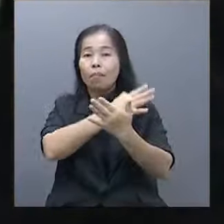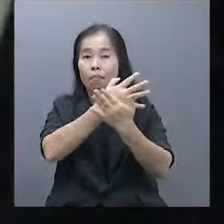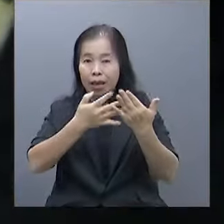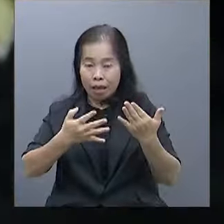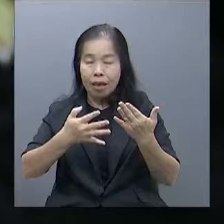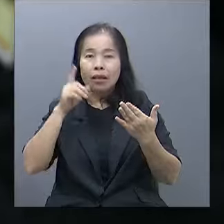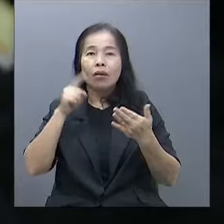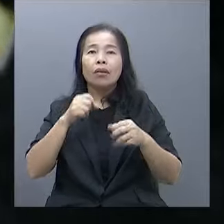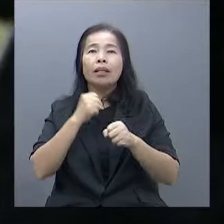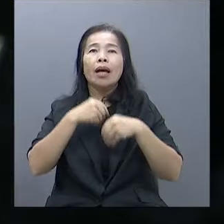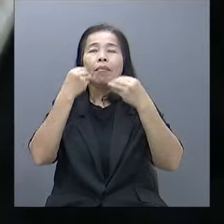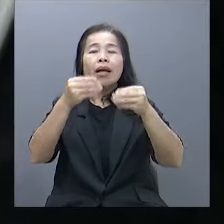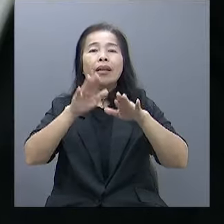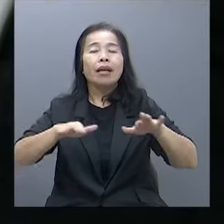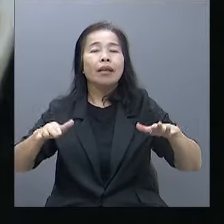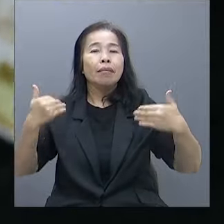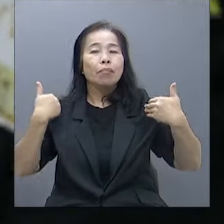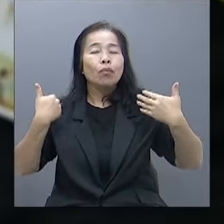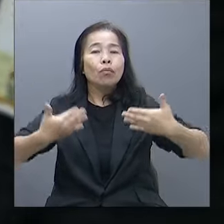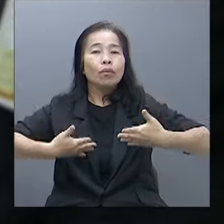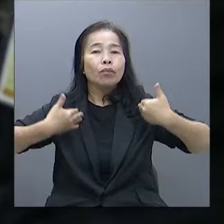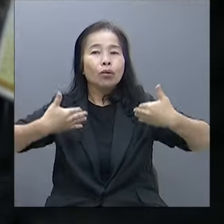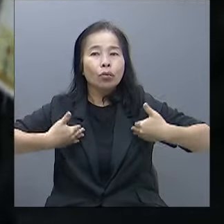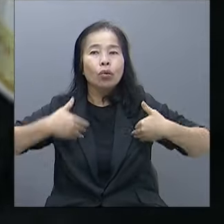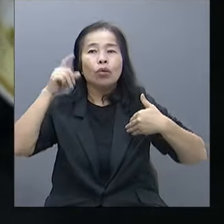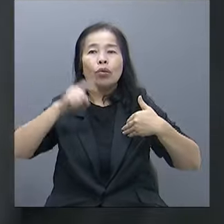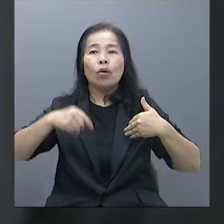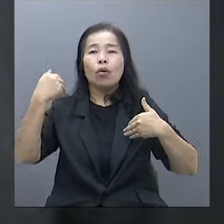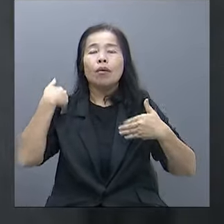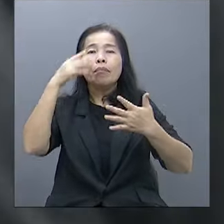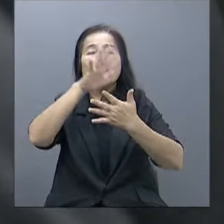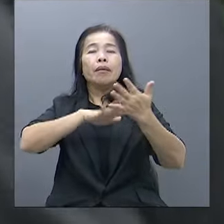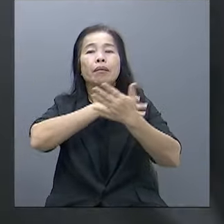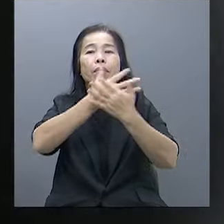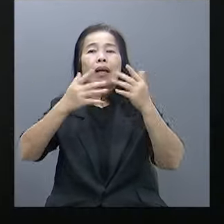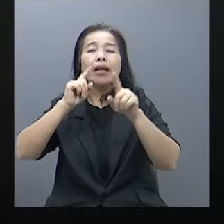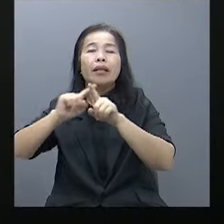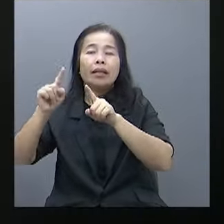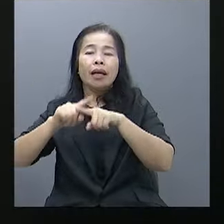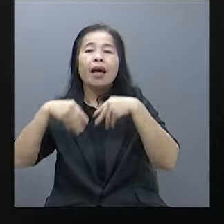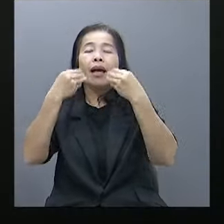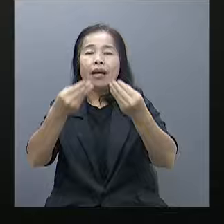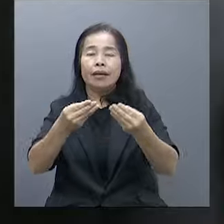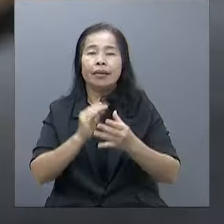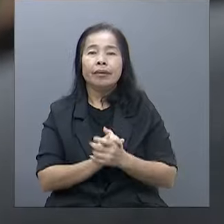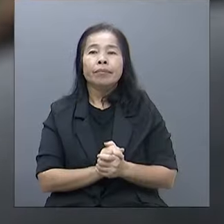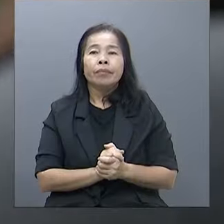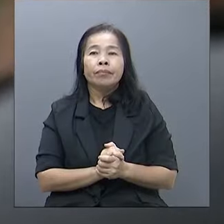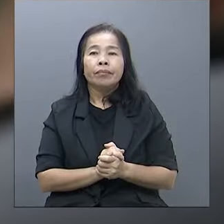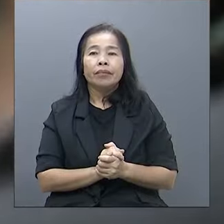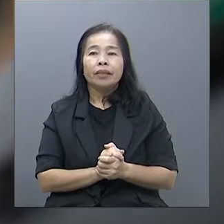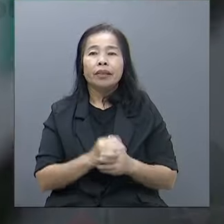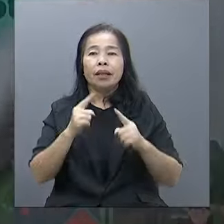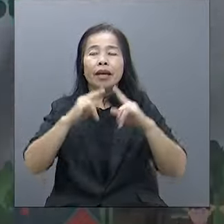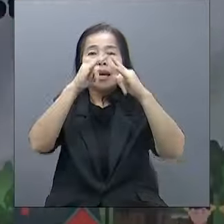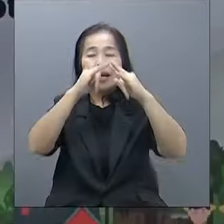ความสนุกที่เด็กๆจะได้ไปเล่นอย่างสุขสนานแล้วจะต้องมีแผนจัดการความเสี่ยงด้วยนะครับสำหรับค่ายเล่นรอบเมืองที่